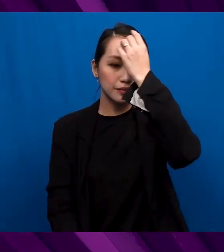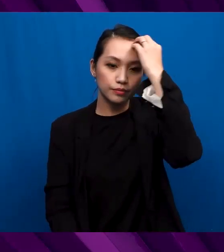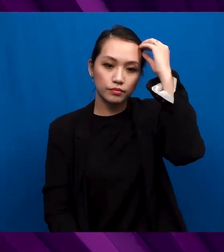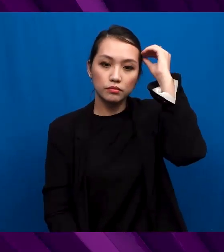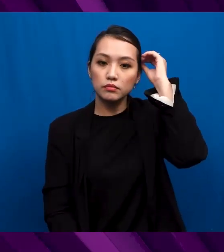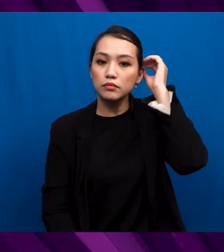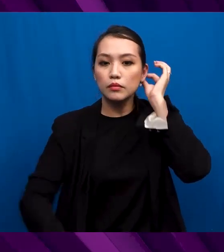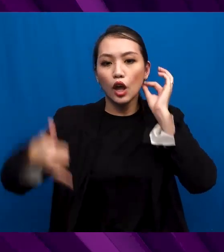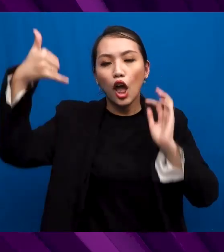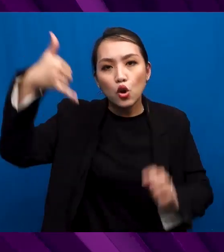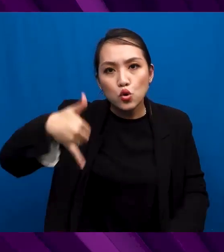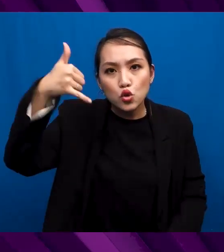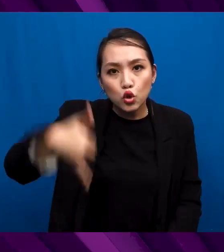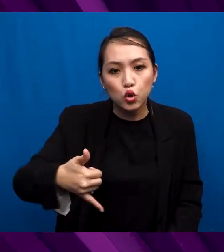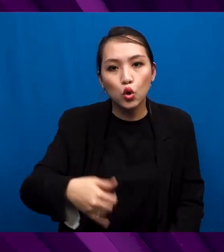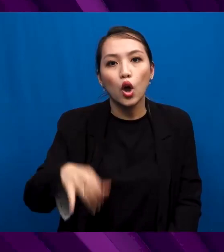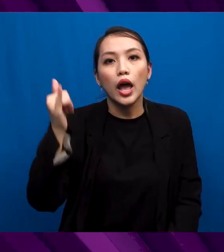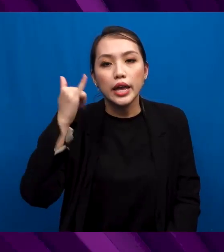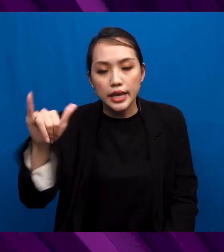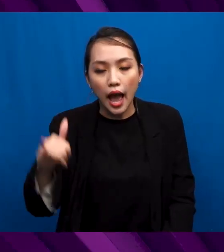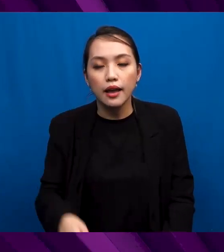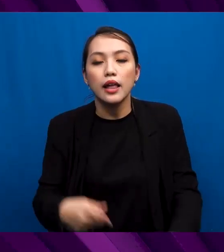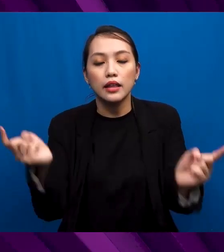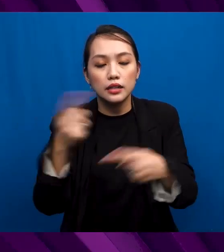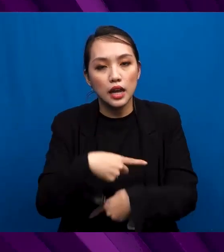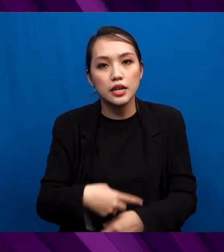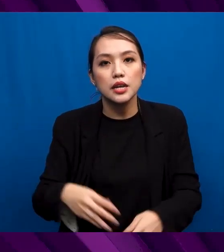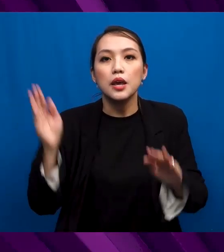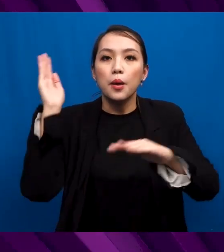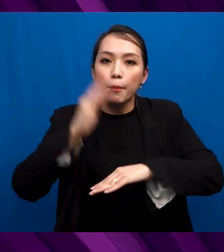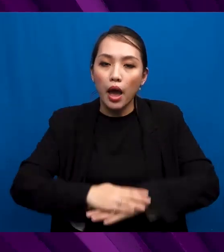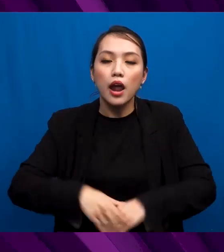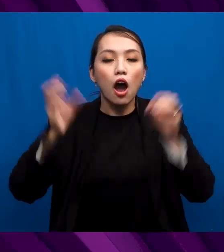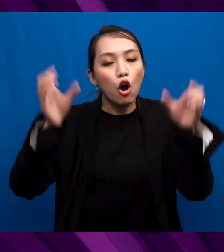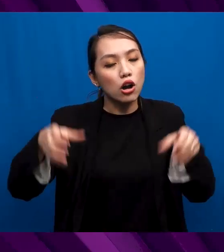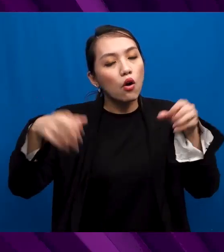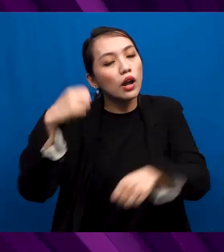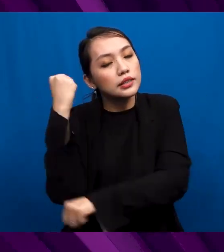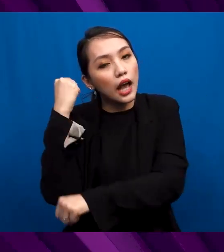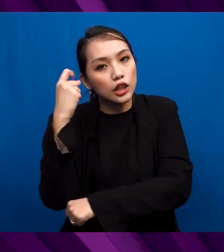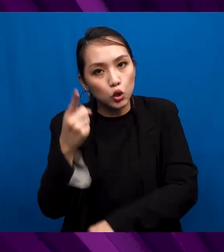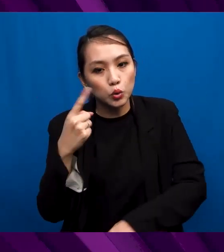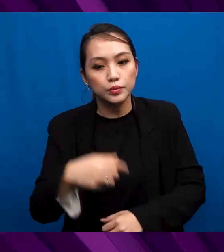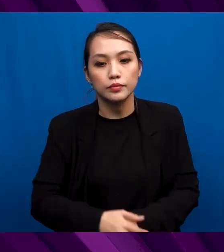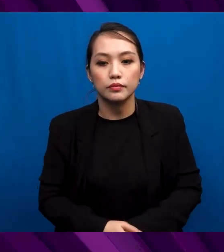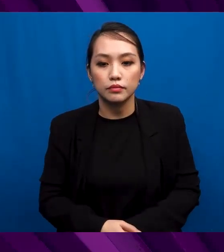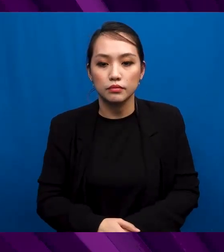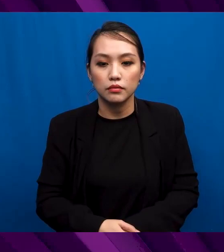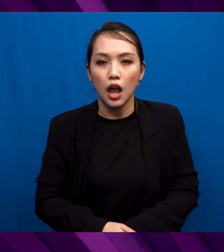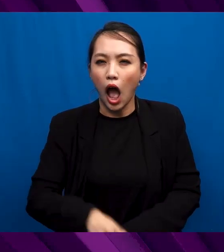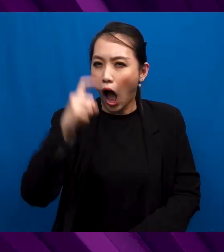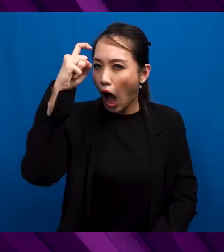kutuk yang akan terjadi di kemahnya sendiri. Dia tidak bisa mati. Dia harus melihat